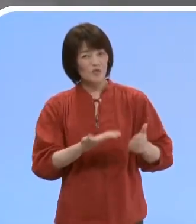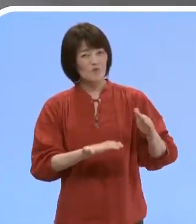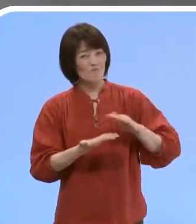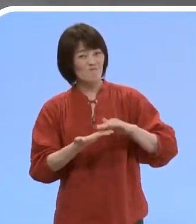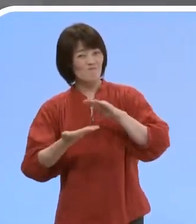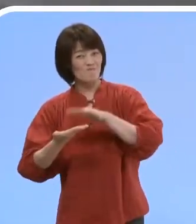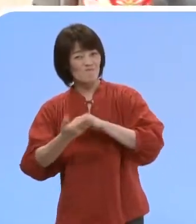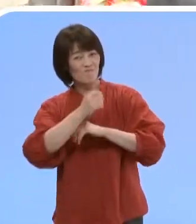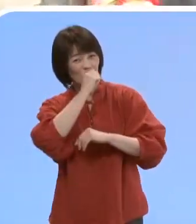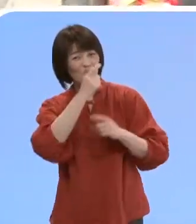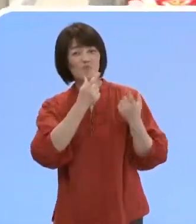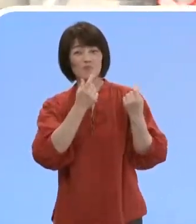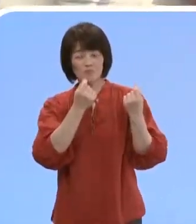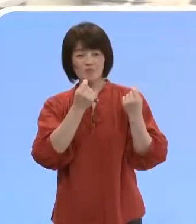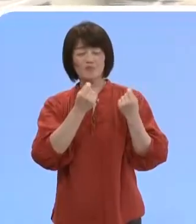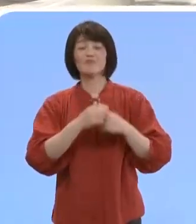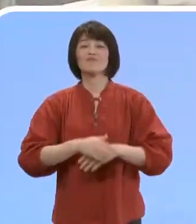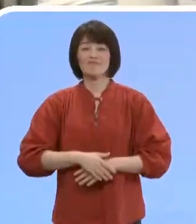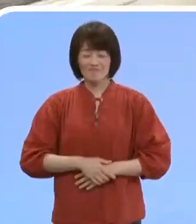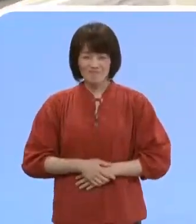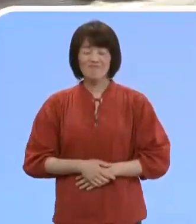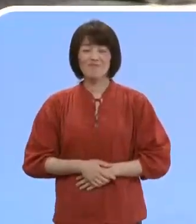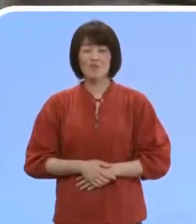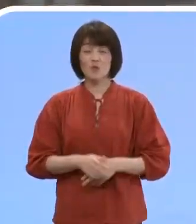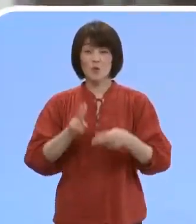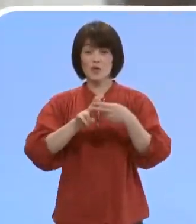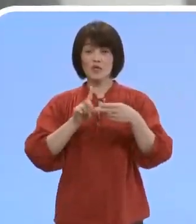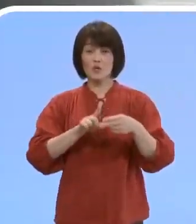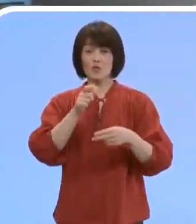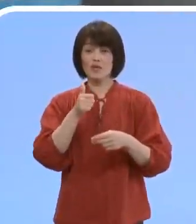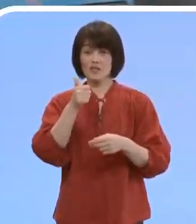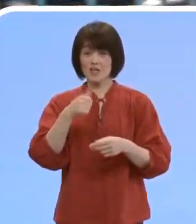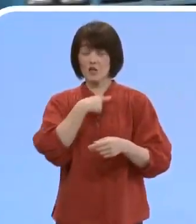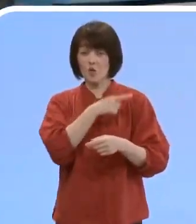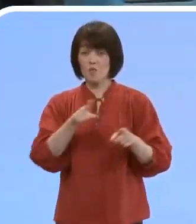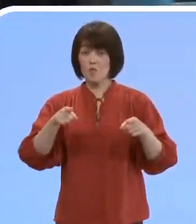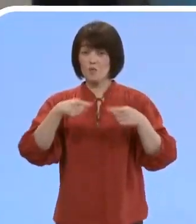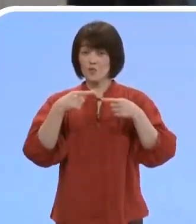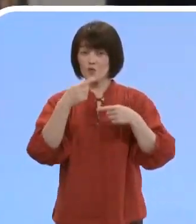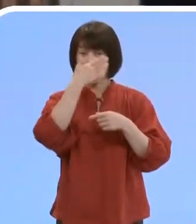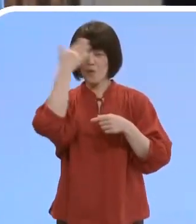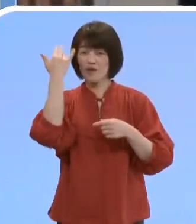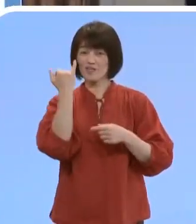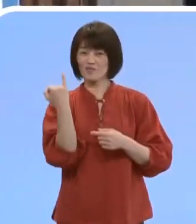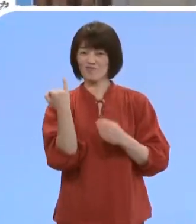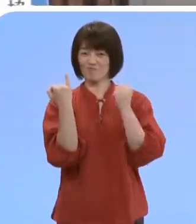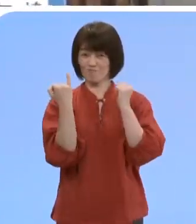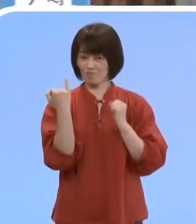みたいな。 そうです。 そんな井上さんの思いに応えた若者がいます。